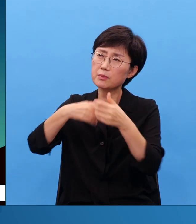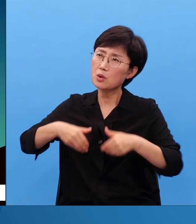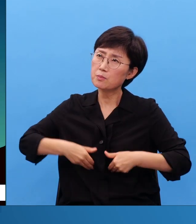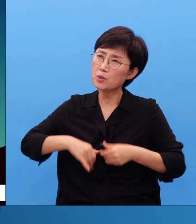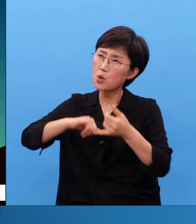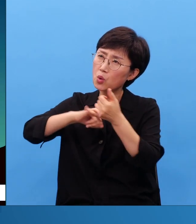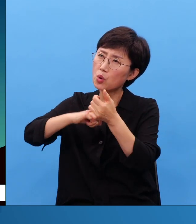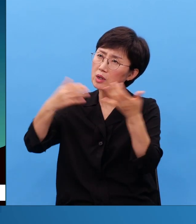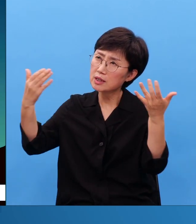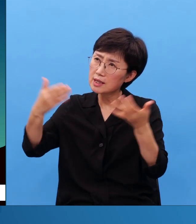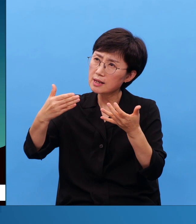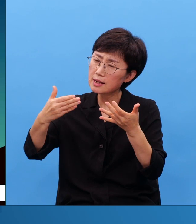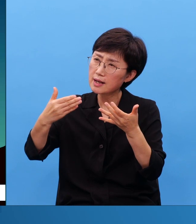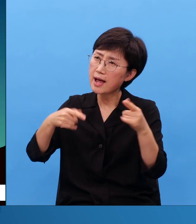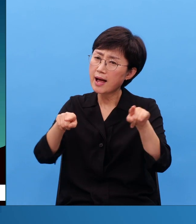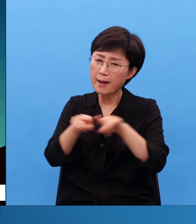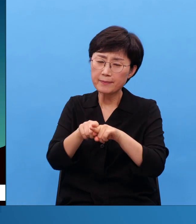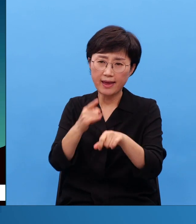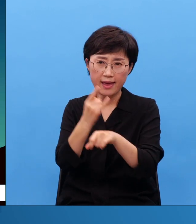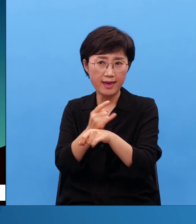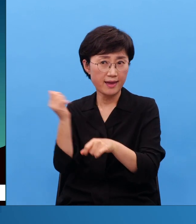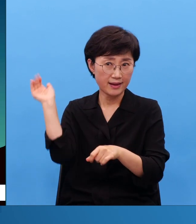하시는 일을 하자.